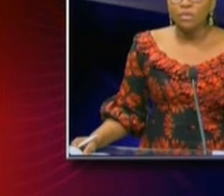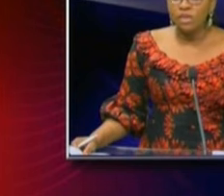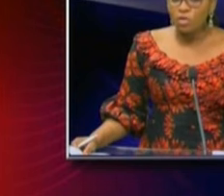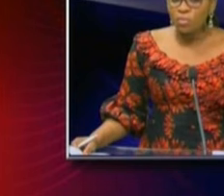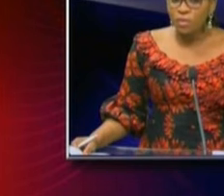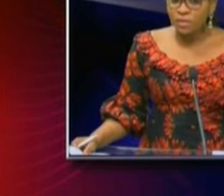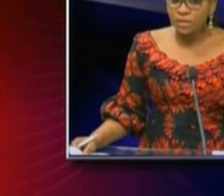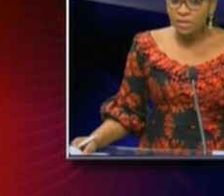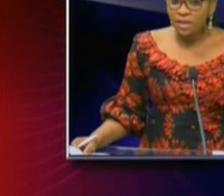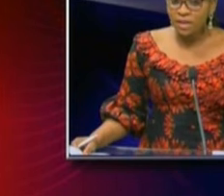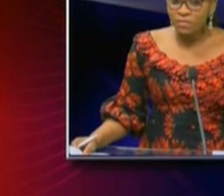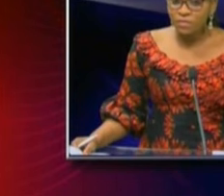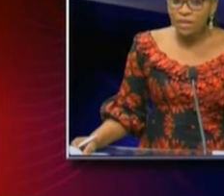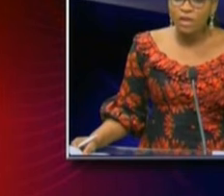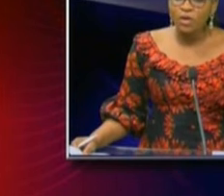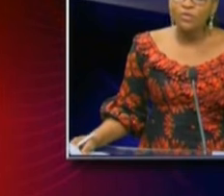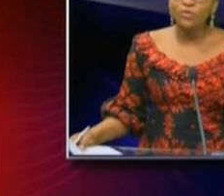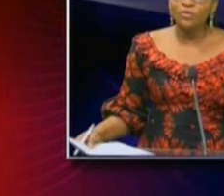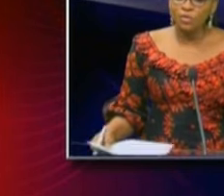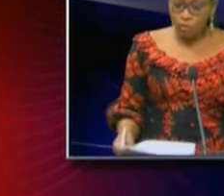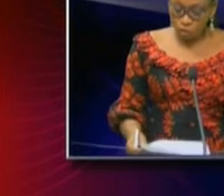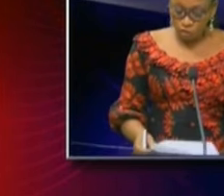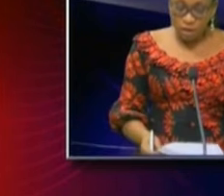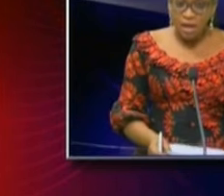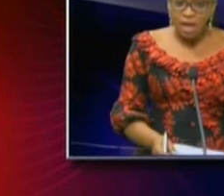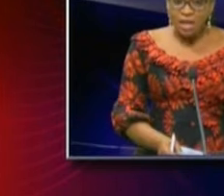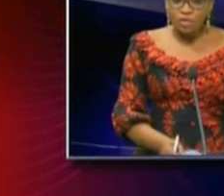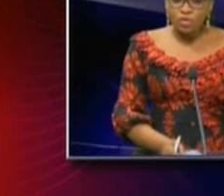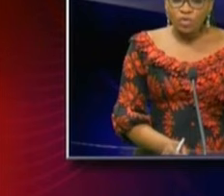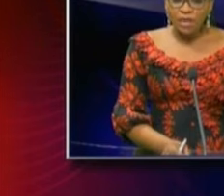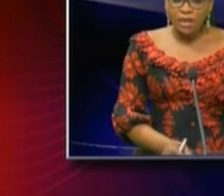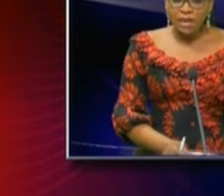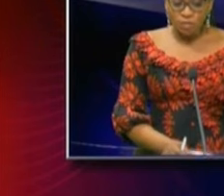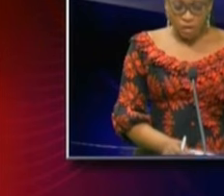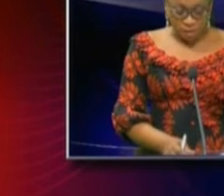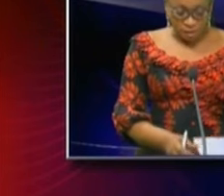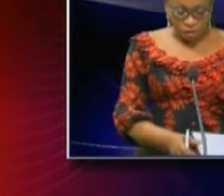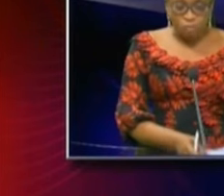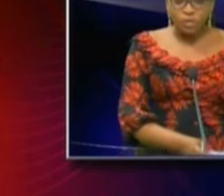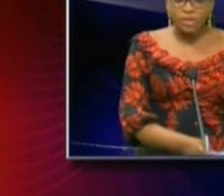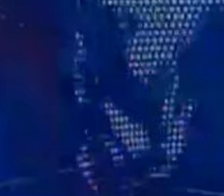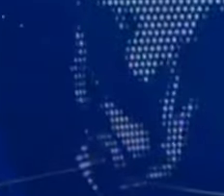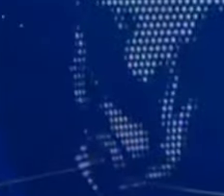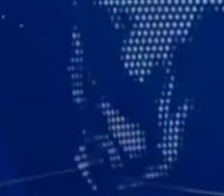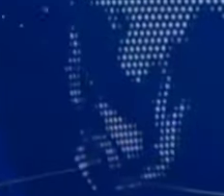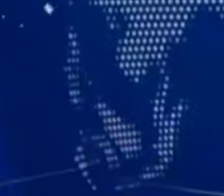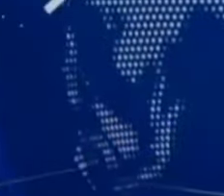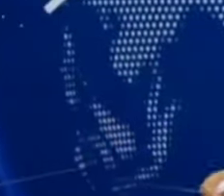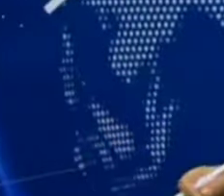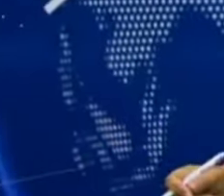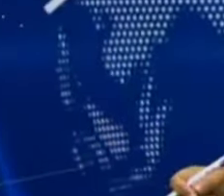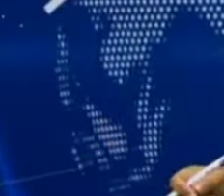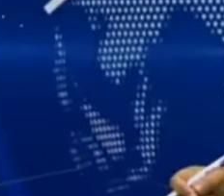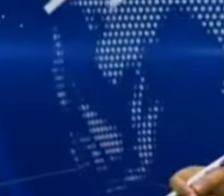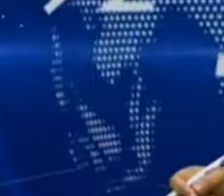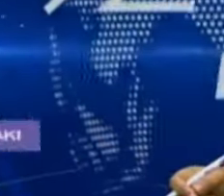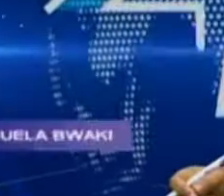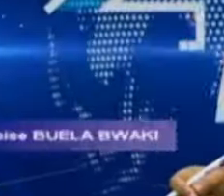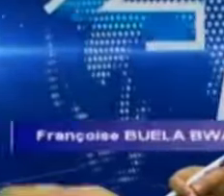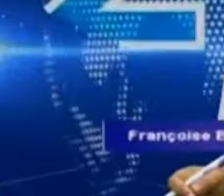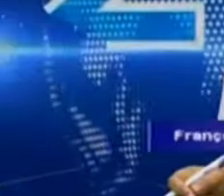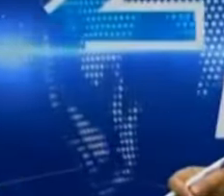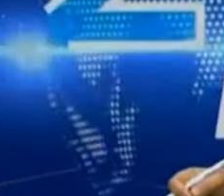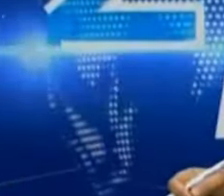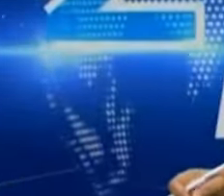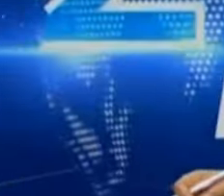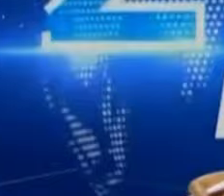ont déjà commencé. Vous allez entendre dans ce journal Dieudonné Kamuleta. C'est tout pour les titres. Bonsoir et bienvenue, Madame,